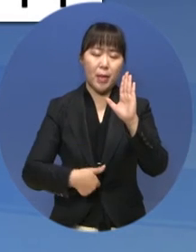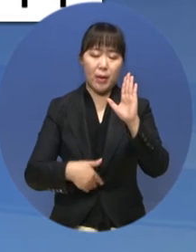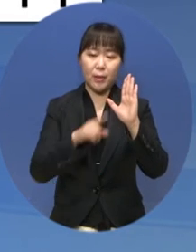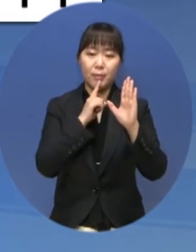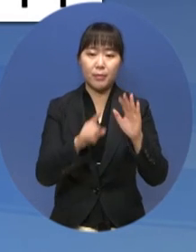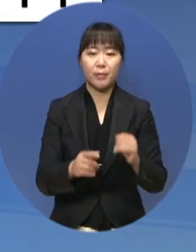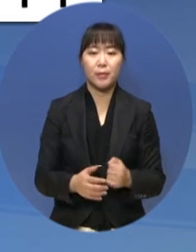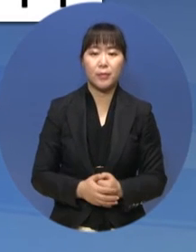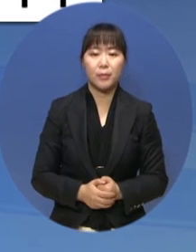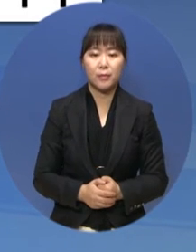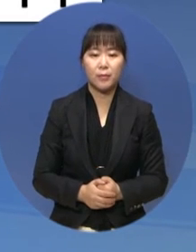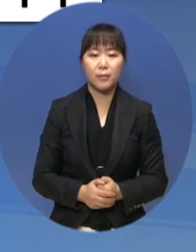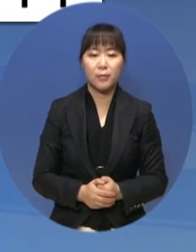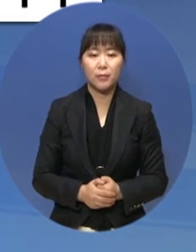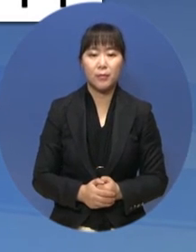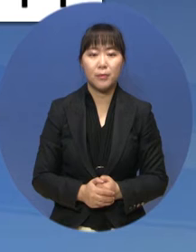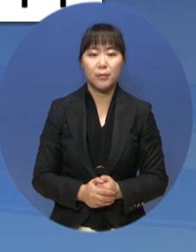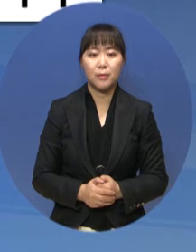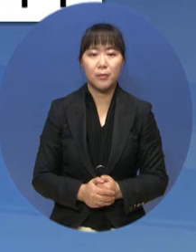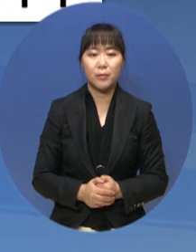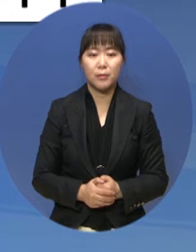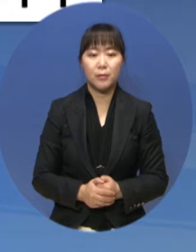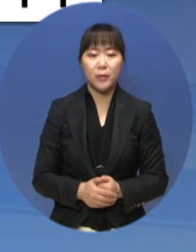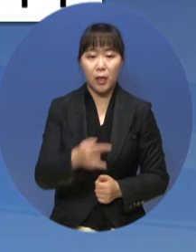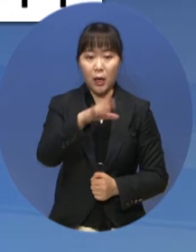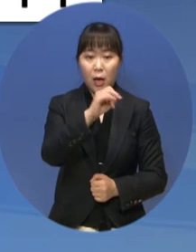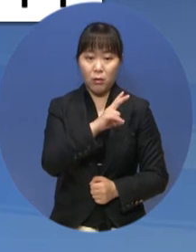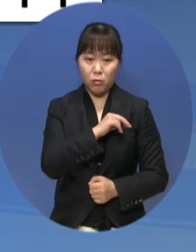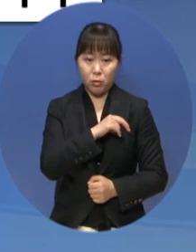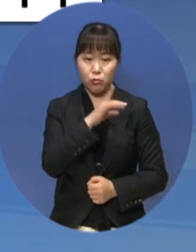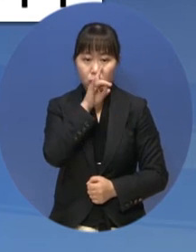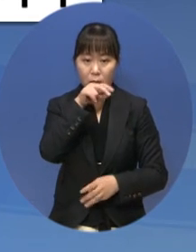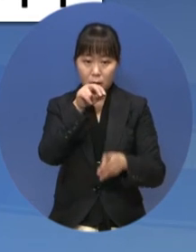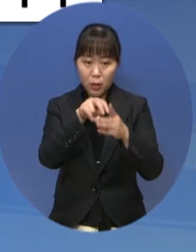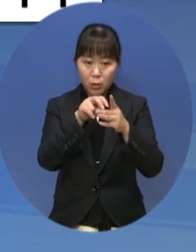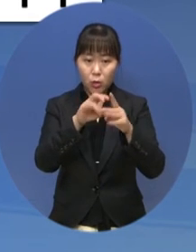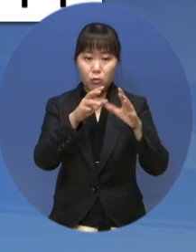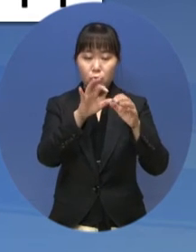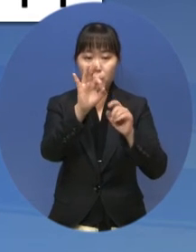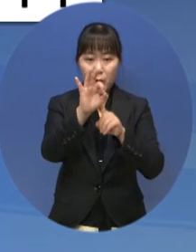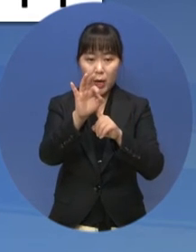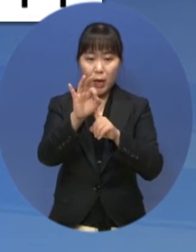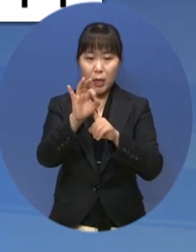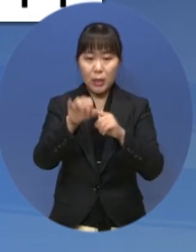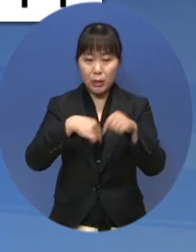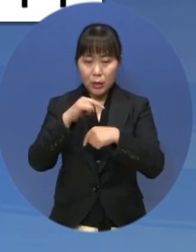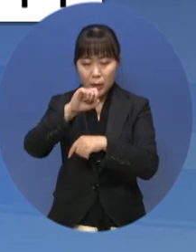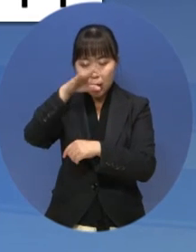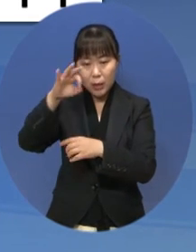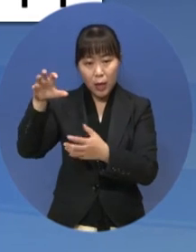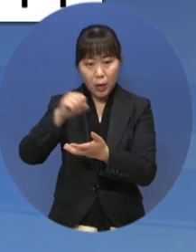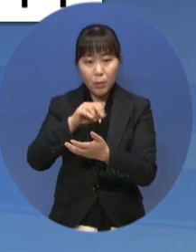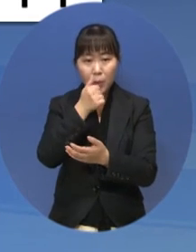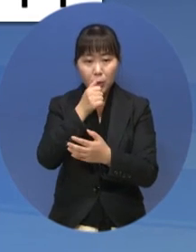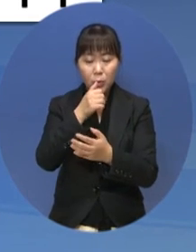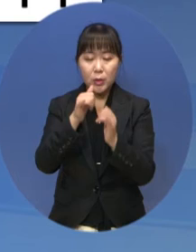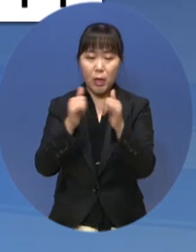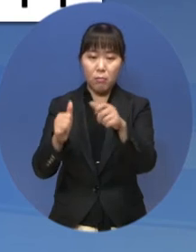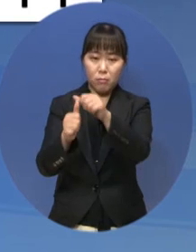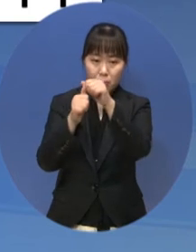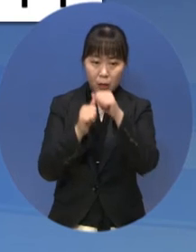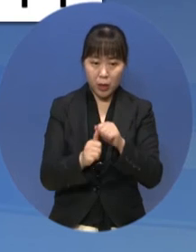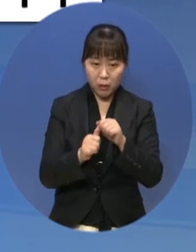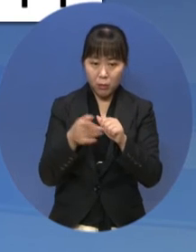있다고 밝혔습니다. 강 의원은 중앙센터의 경우 국비와 자체 예산을 사용해 변호사를 채용하고